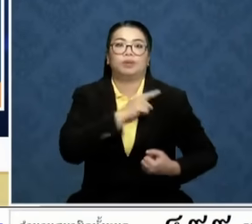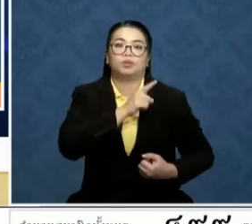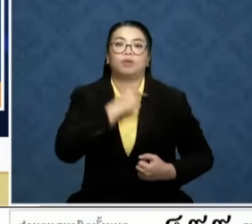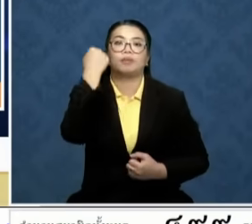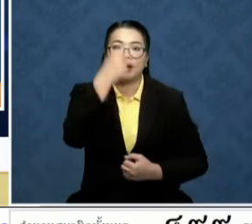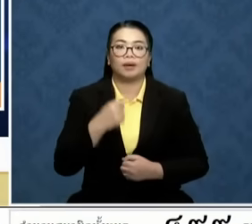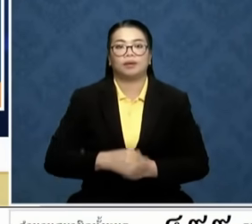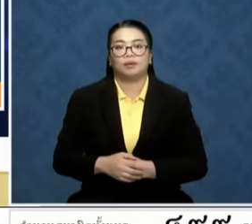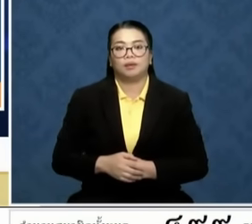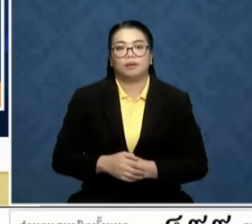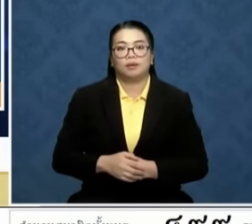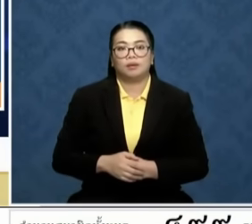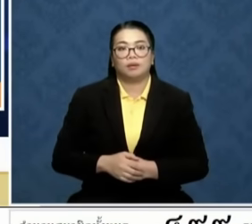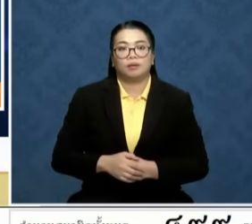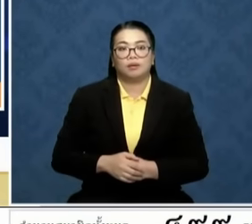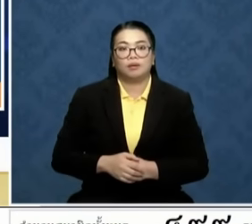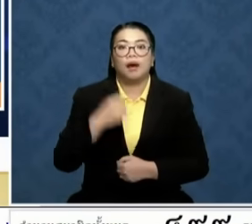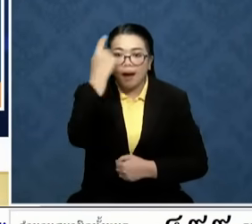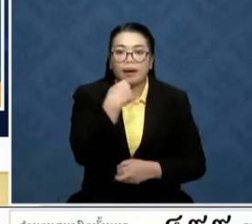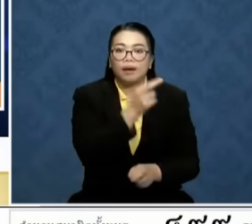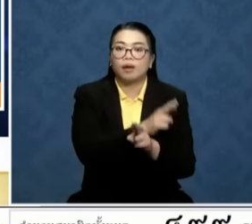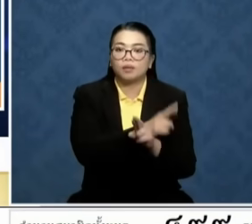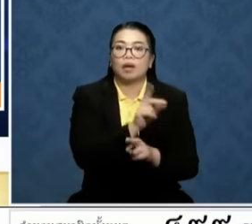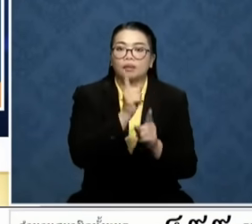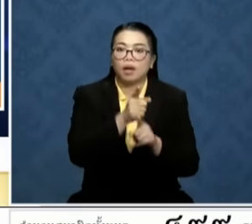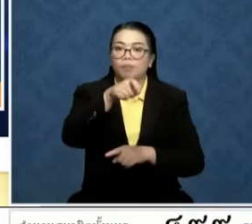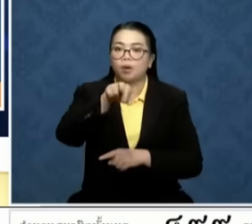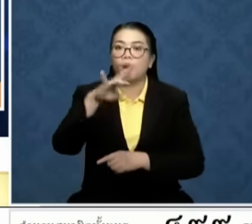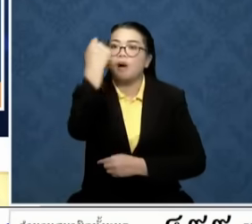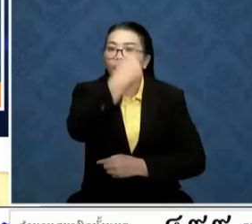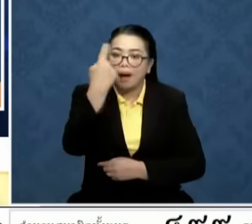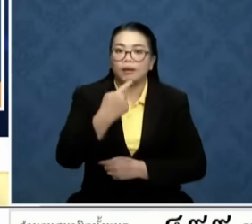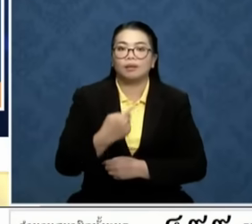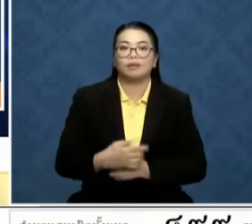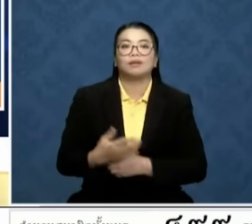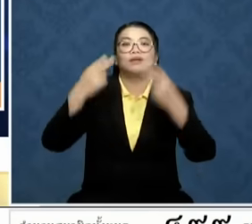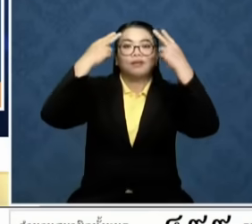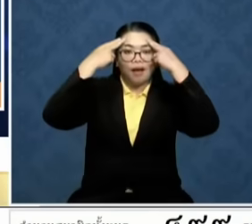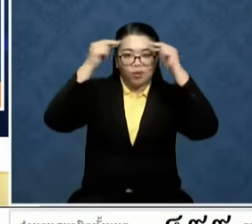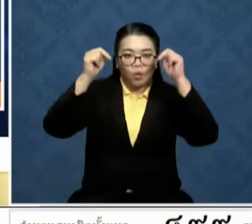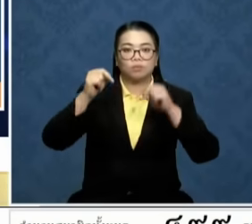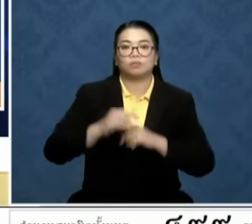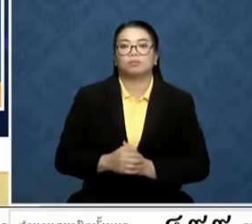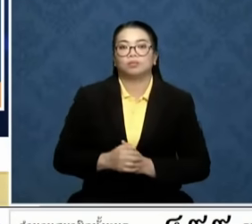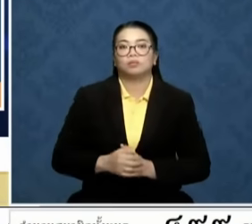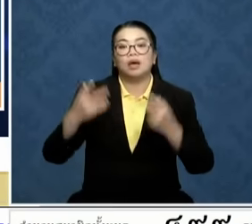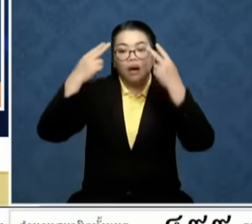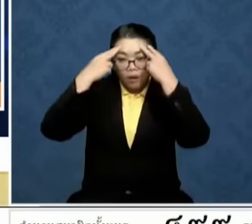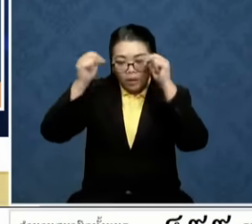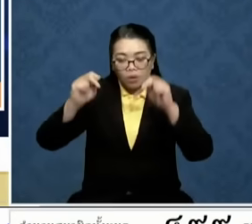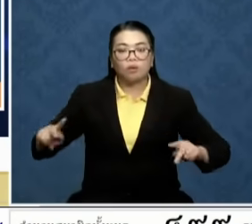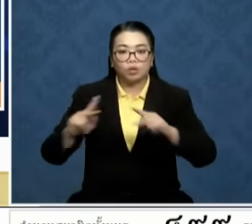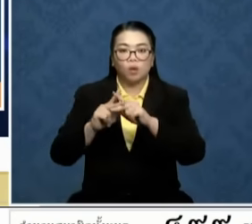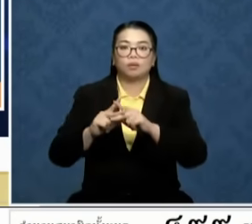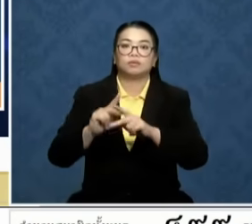ภาพรักษาการตามพ.ร.บนี้คือใครครับคือนายกรัฐมนตรีและรัฐมนตรีว่าการกระทรวงทรัพย์